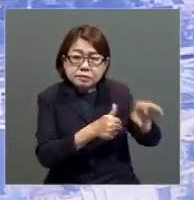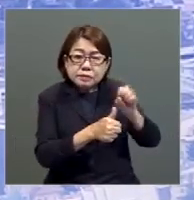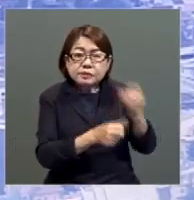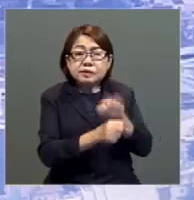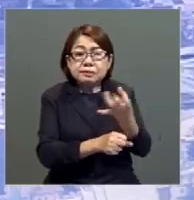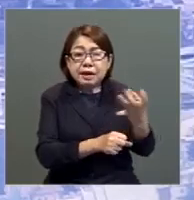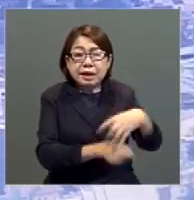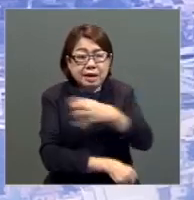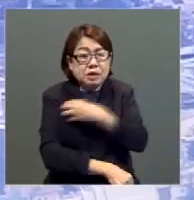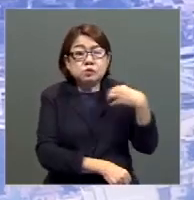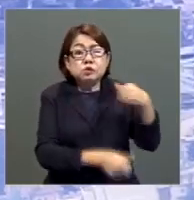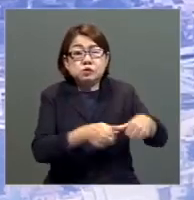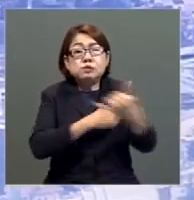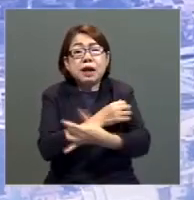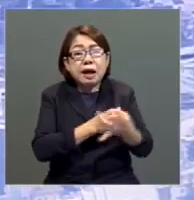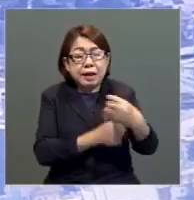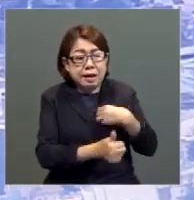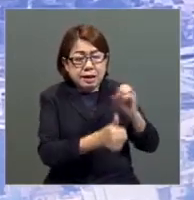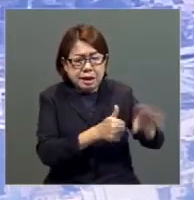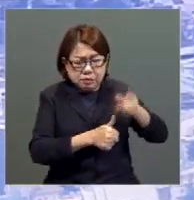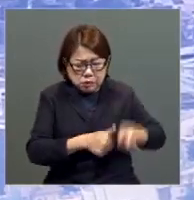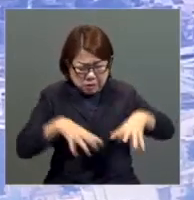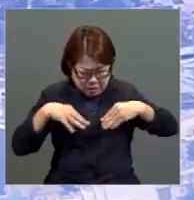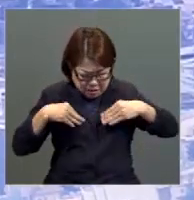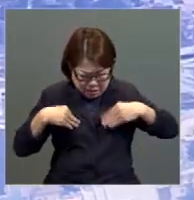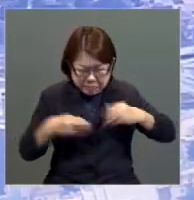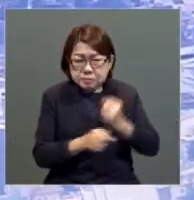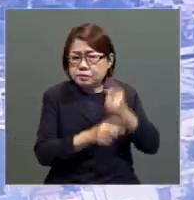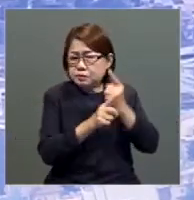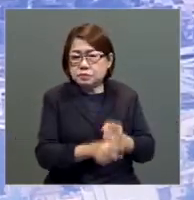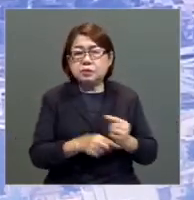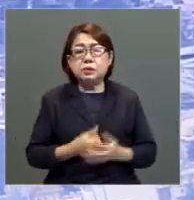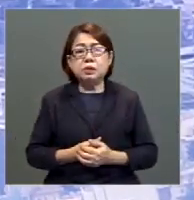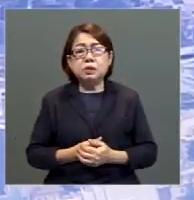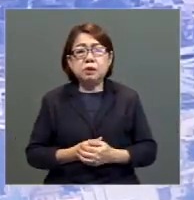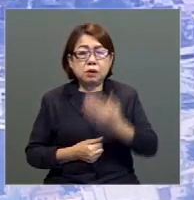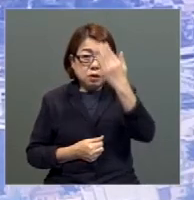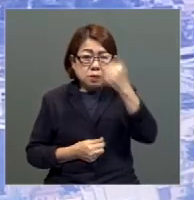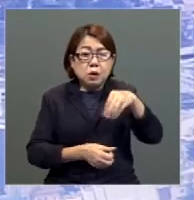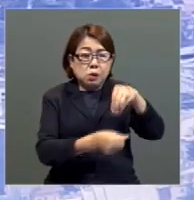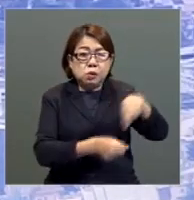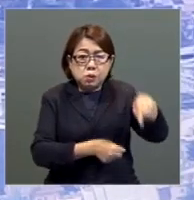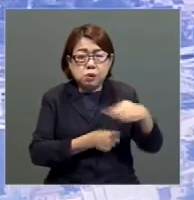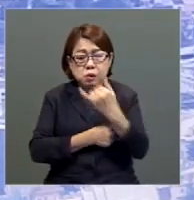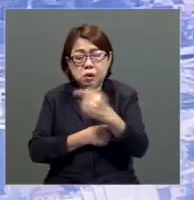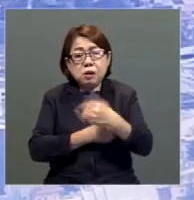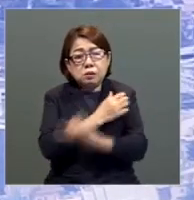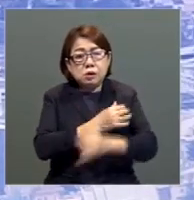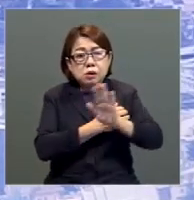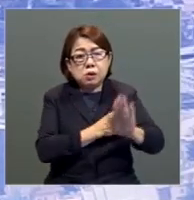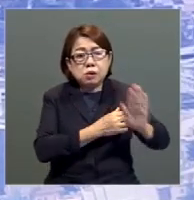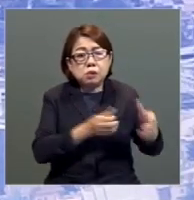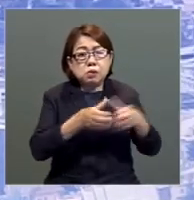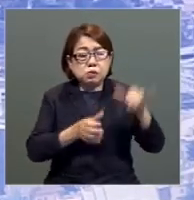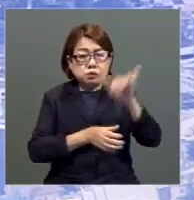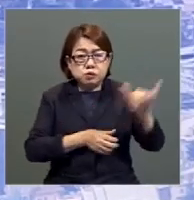ทางสถานทูตแต่ละแห่งนะครับอย่างเข้มงวดมากที่สุดเพราะท่านอยู่กับที่ตั้งประเทศต่างๆทางด้านของยุโรปก็ประเท